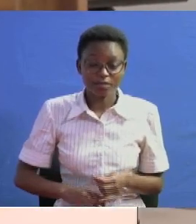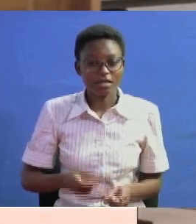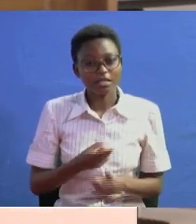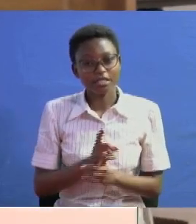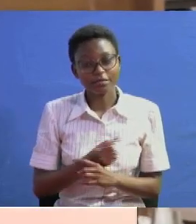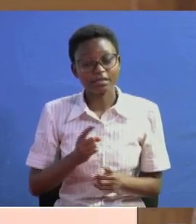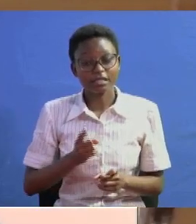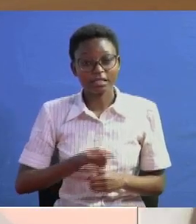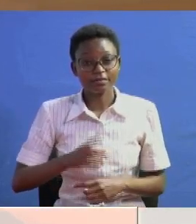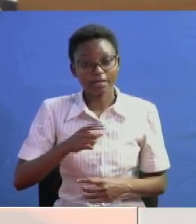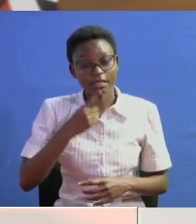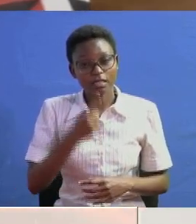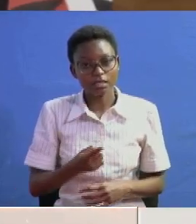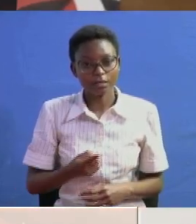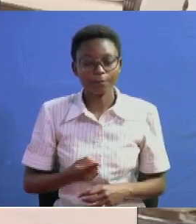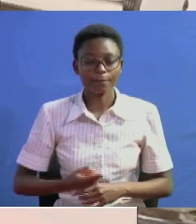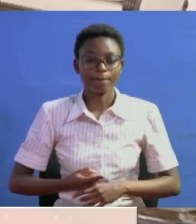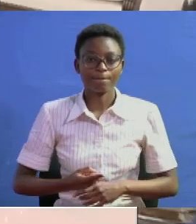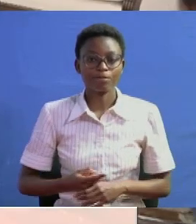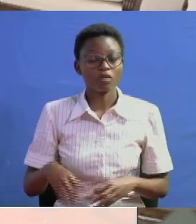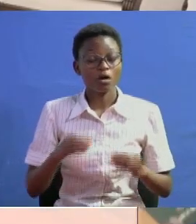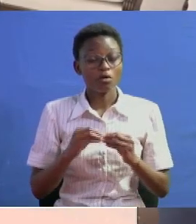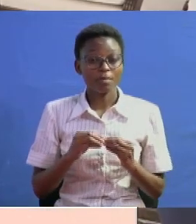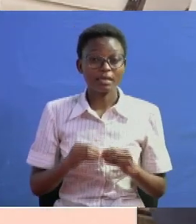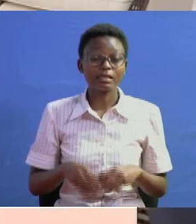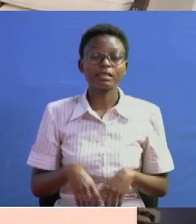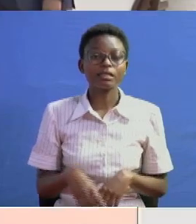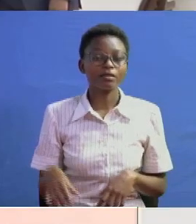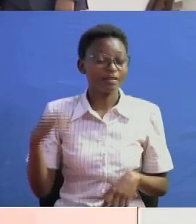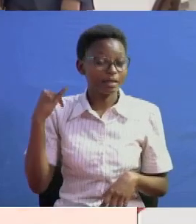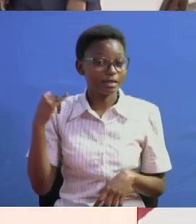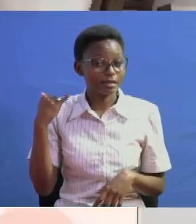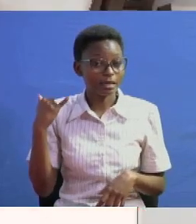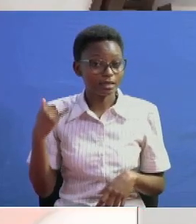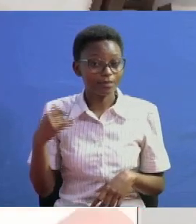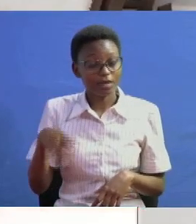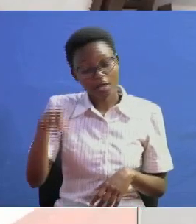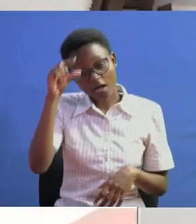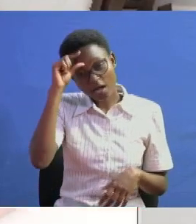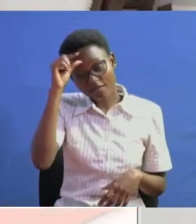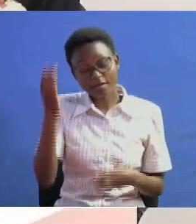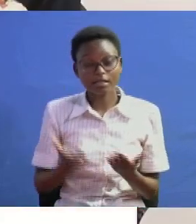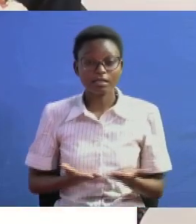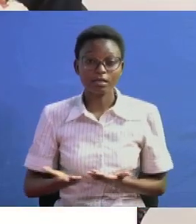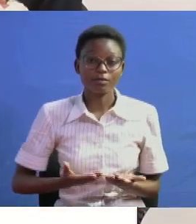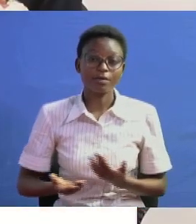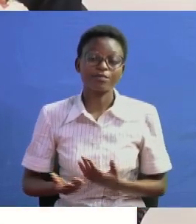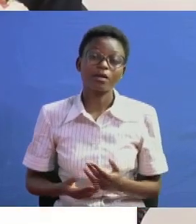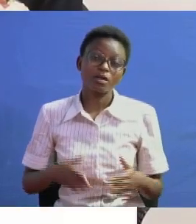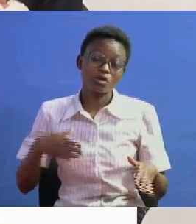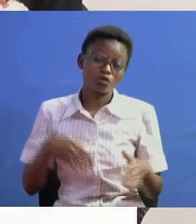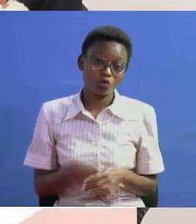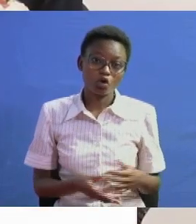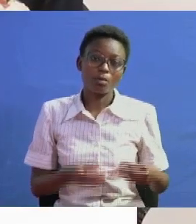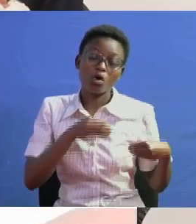Japo serikali inasema kuwa mkutano wa jana unapania kulainisha utoaji wa huduma za serikali na kupambana na ufisadi,